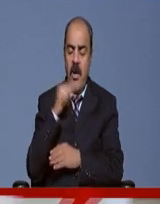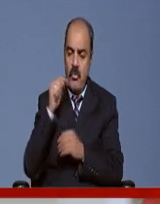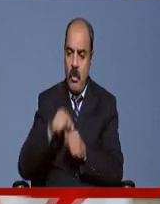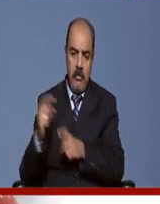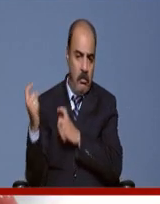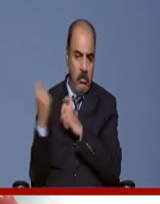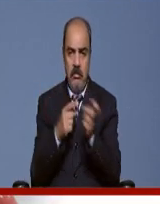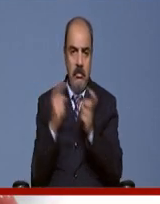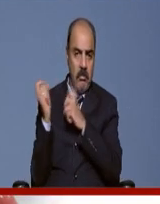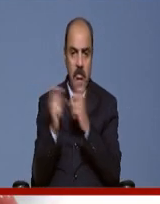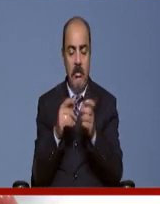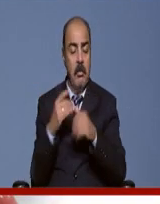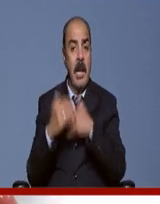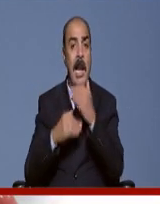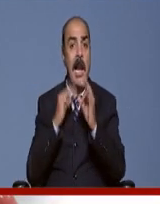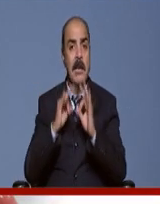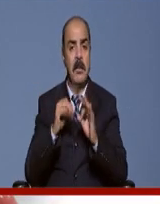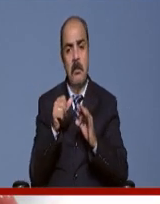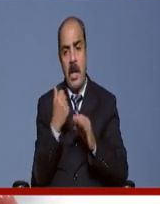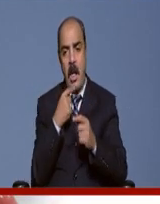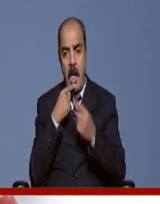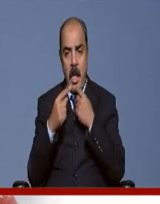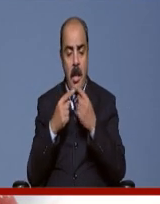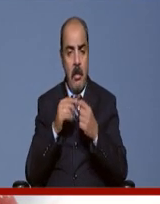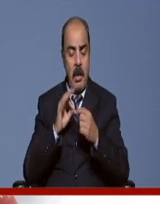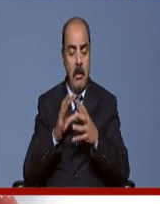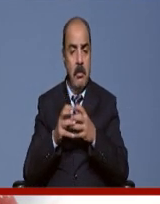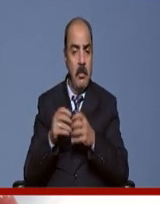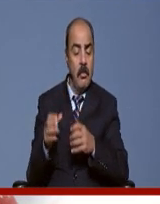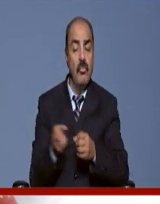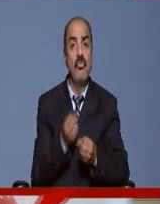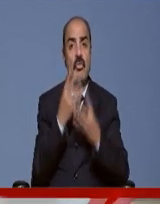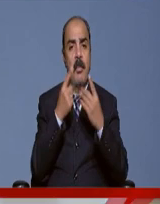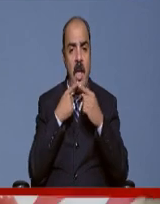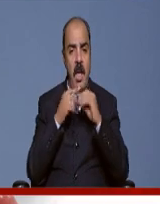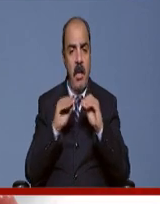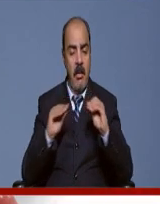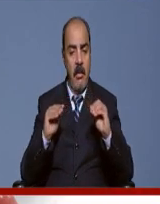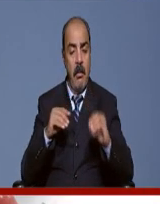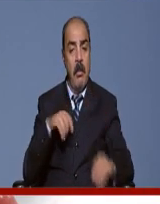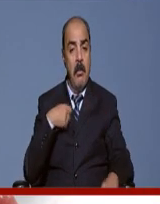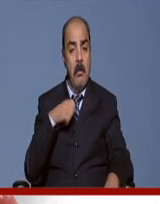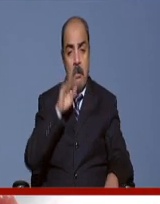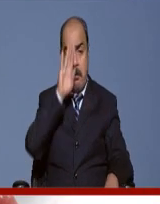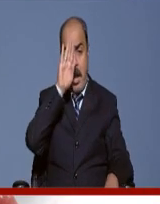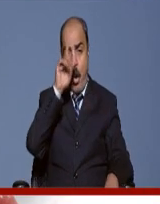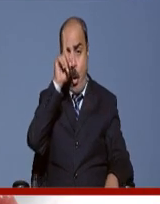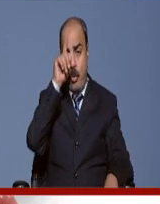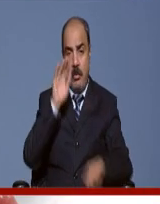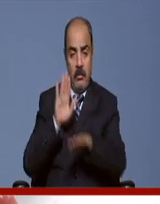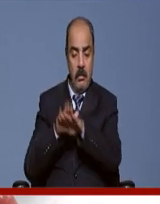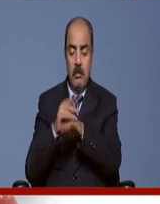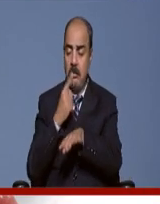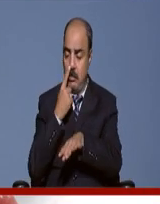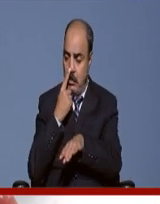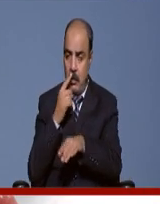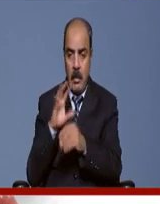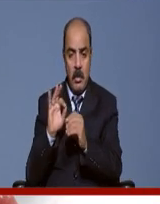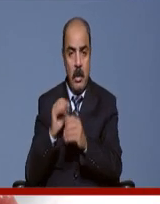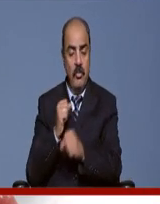لقد تكلمت عن هذا الموضوع بالامس وصباح اليوم مع جلاله ملك الاردن وهو ملتزم